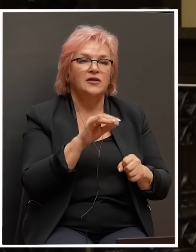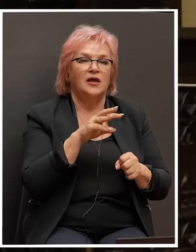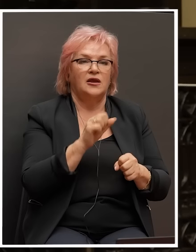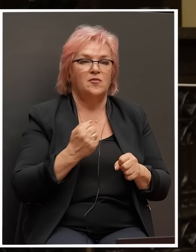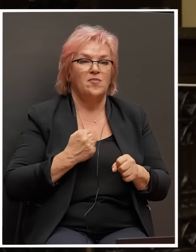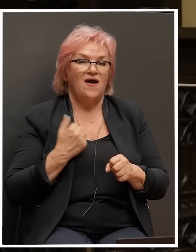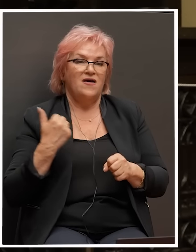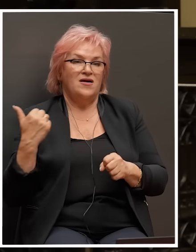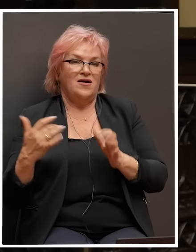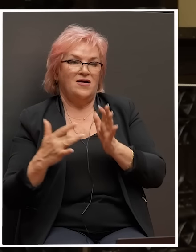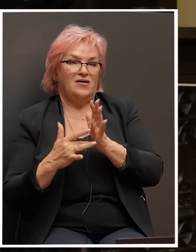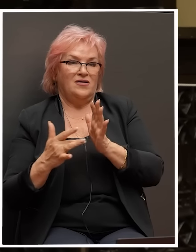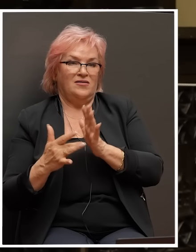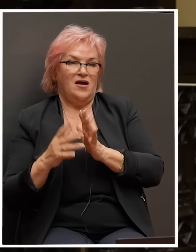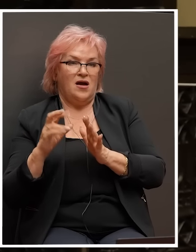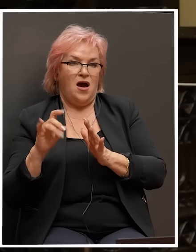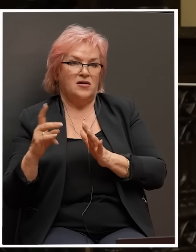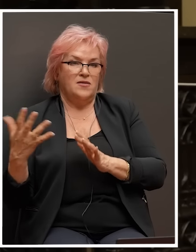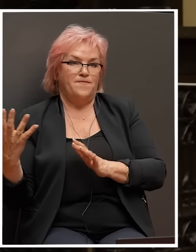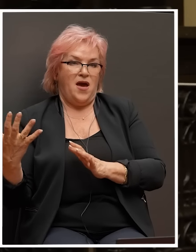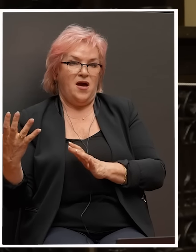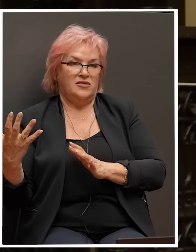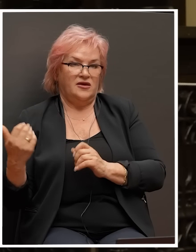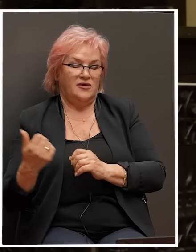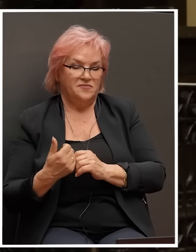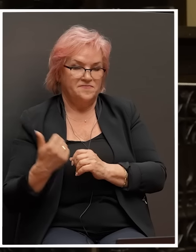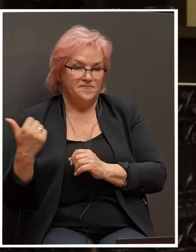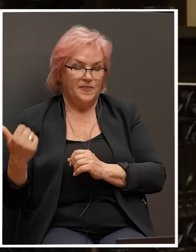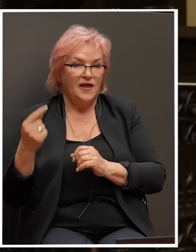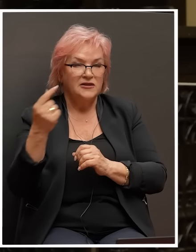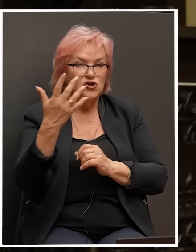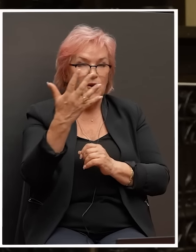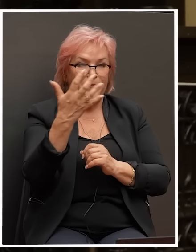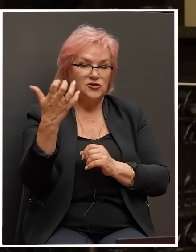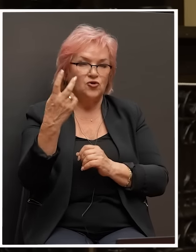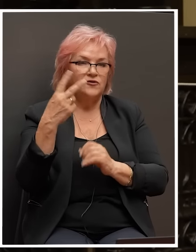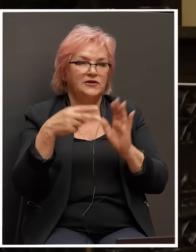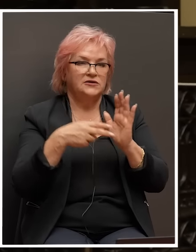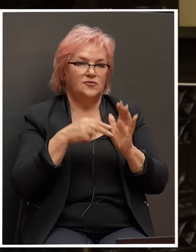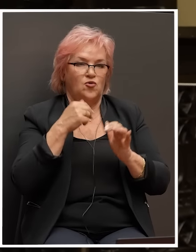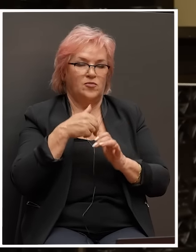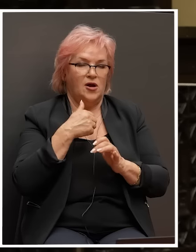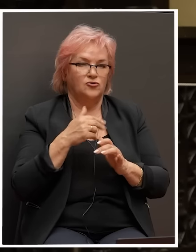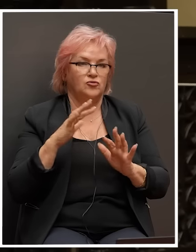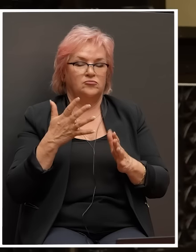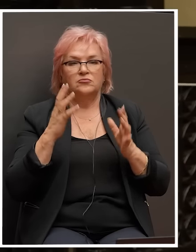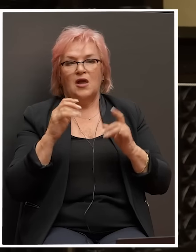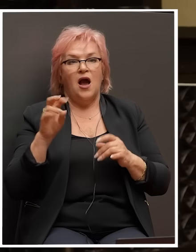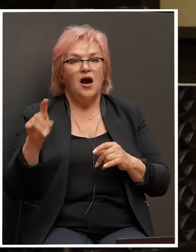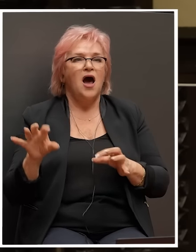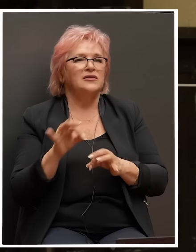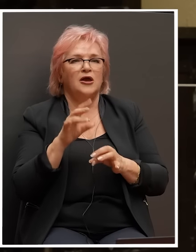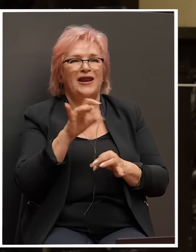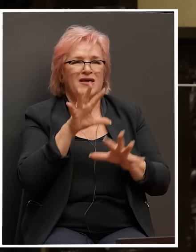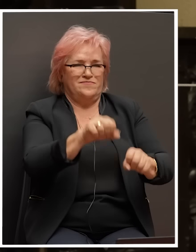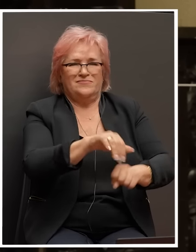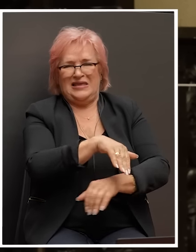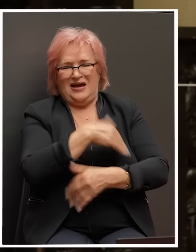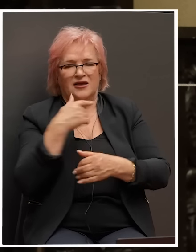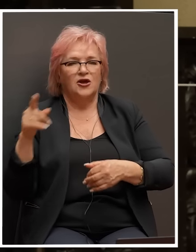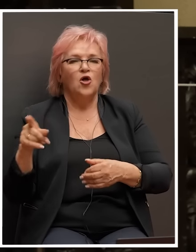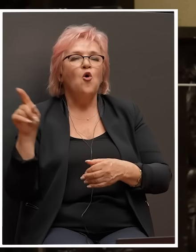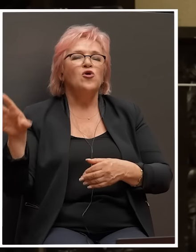войсками наихристианнейшего из королей Карла V. В 1527 году, разумеется, Карл никакой Рим захватывать не хотел.